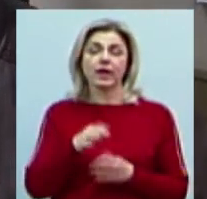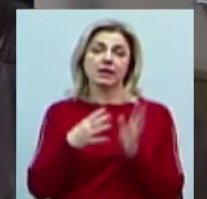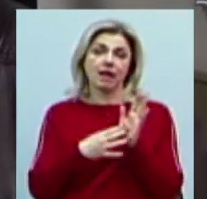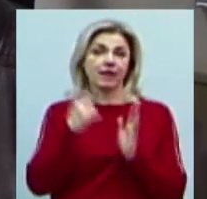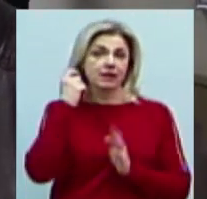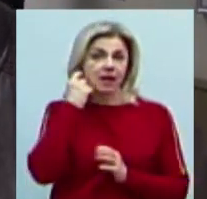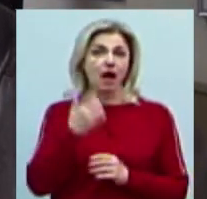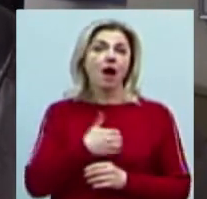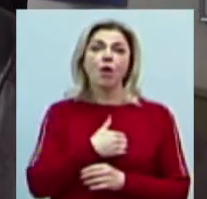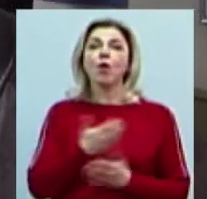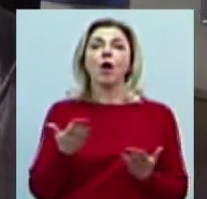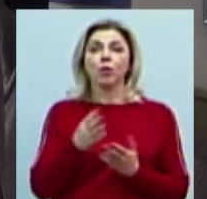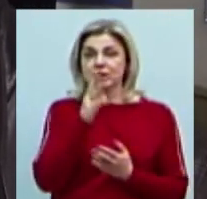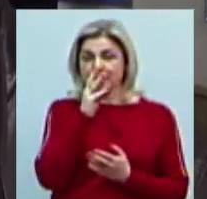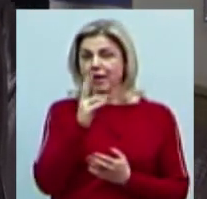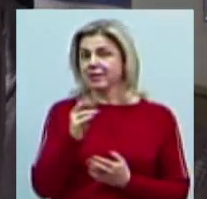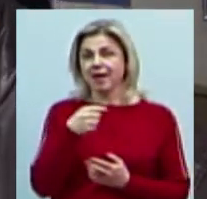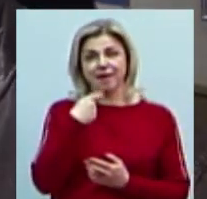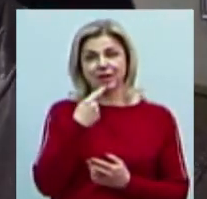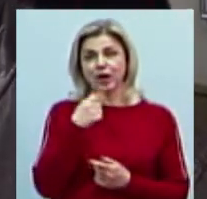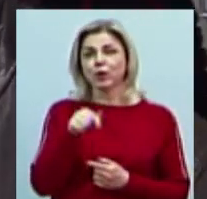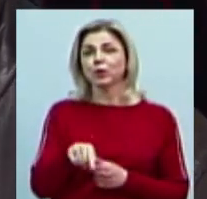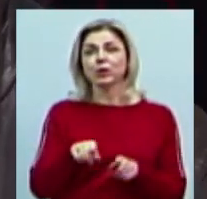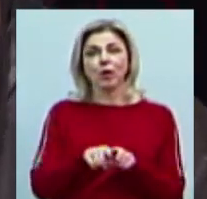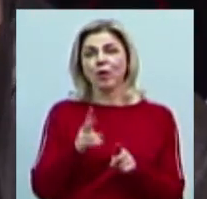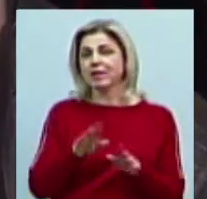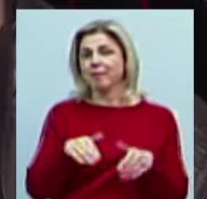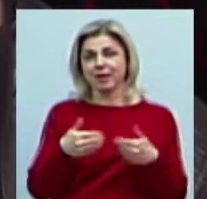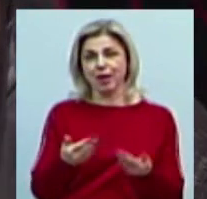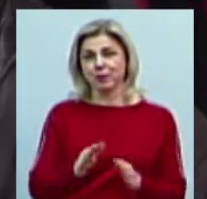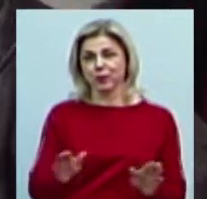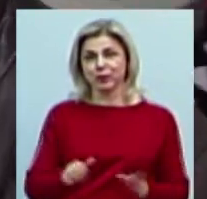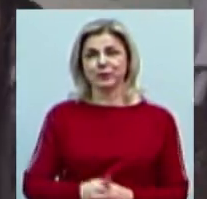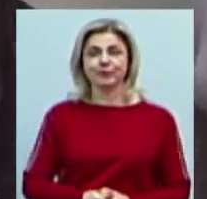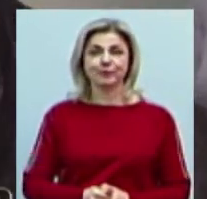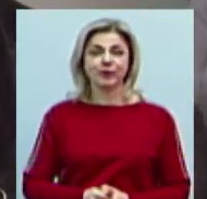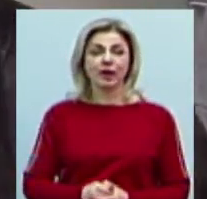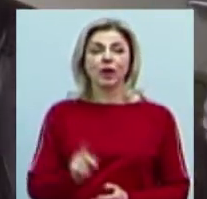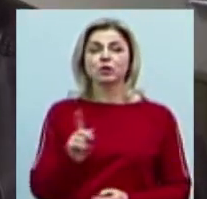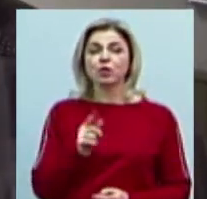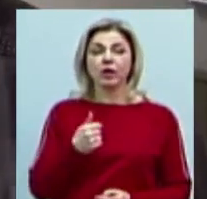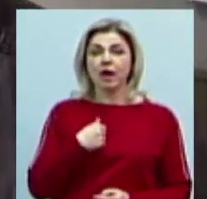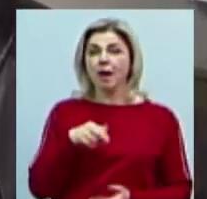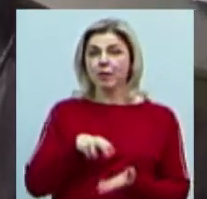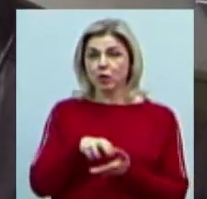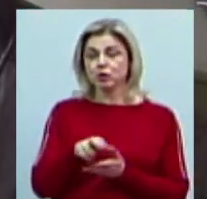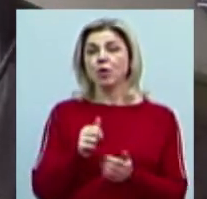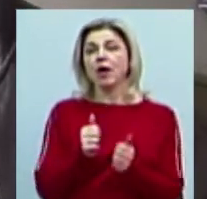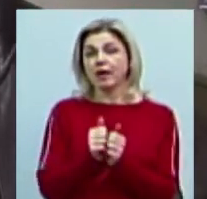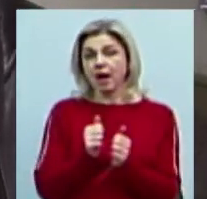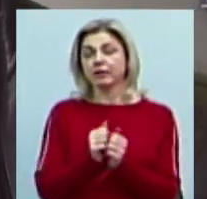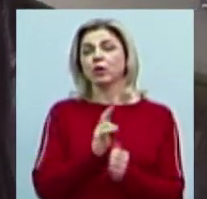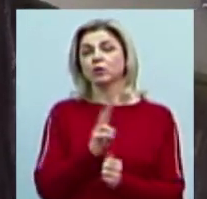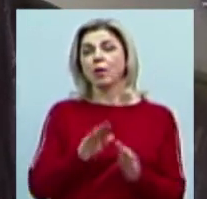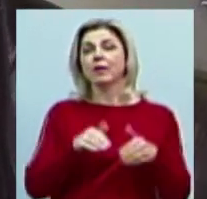б хотів зарплатню, не сказав. Говорить, тут такої не пропонують. То, що я пройшов мимо. Те, що я пройшов повз тих, хто пропонують